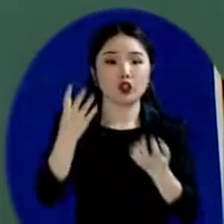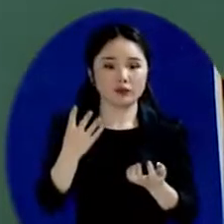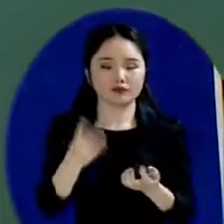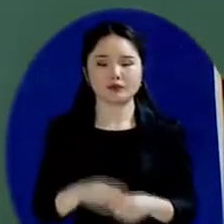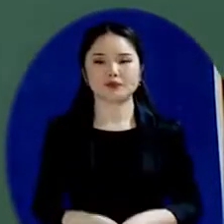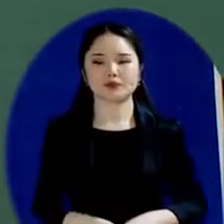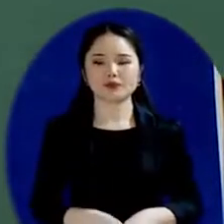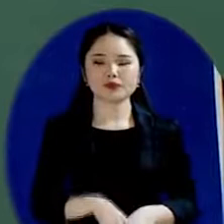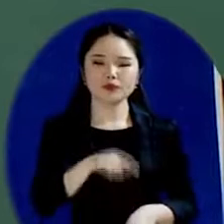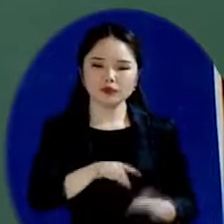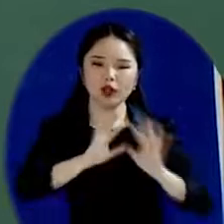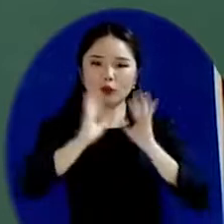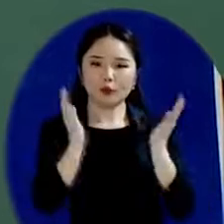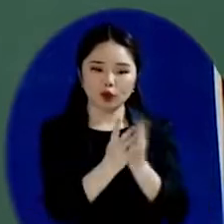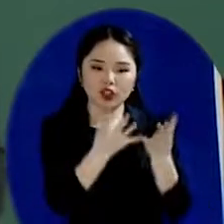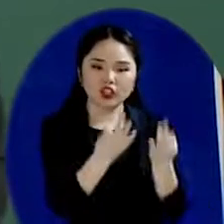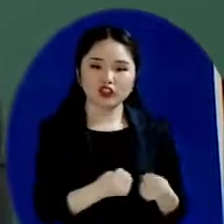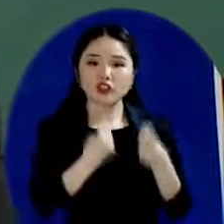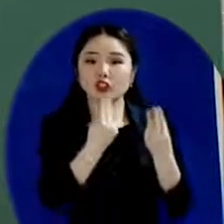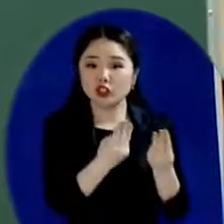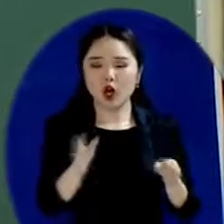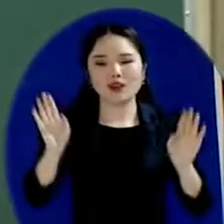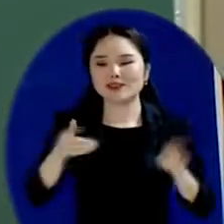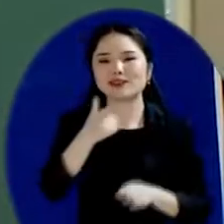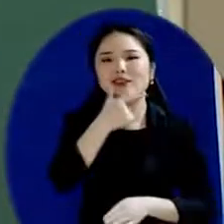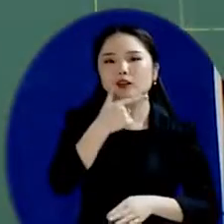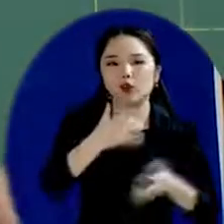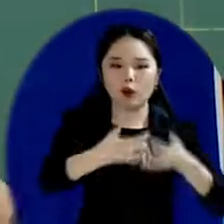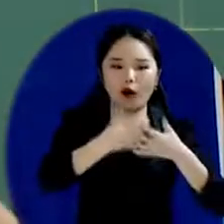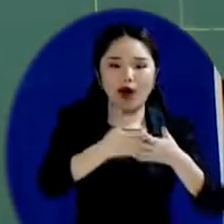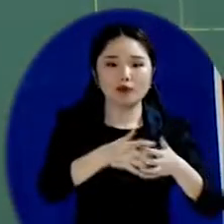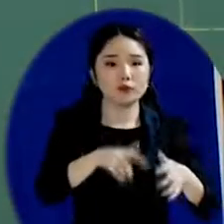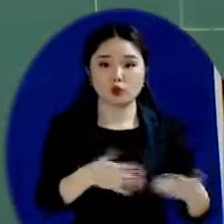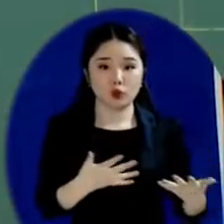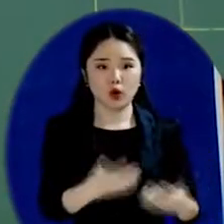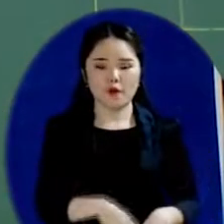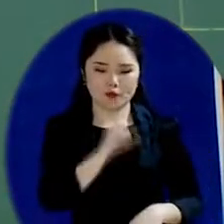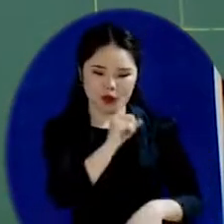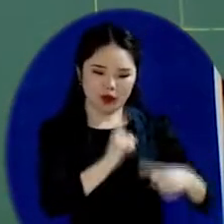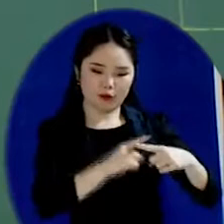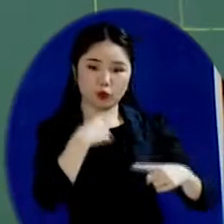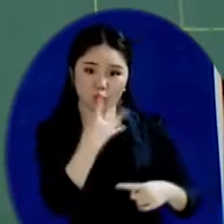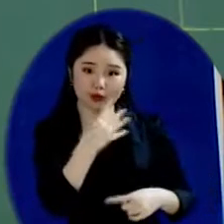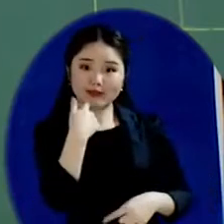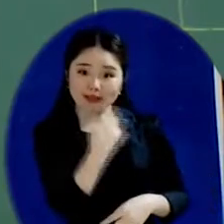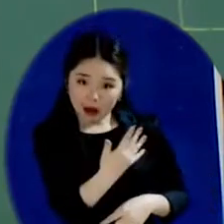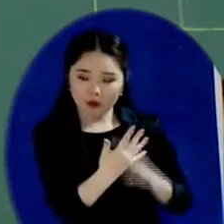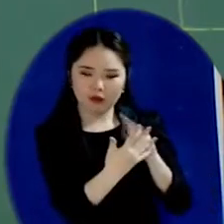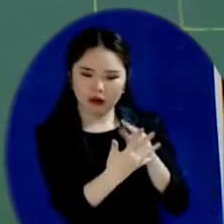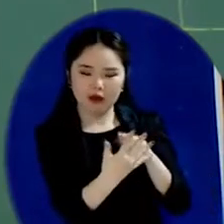нийт хідэн нисдэггүй амтан байна вэ? За 1 дээр 4 нэмээд 5, 5 дээр 3 нэмэхээр